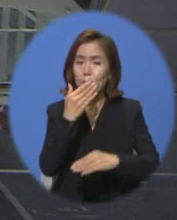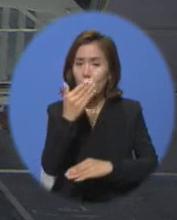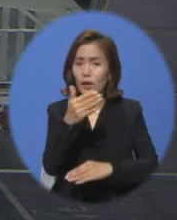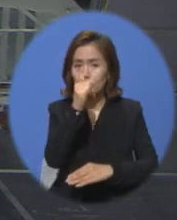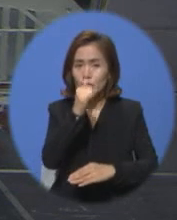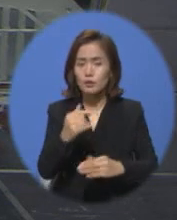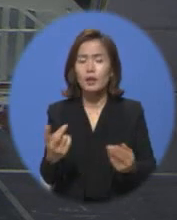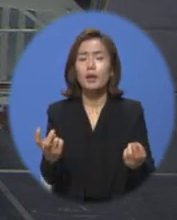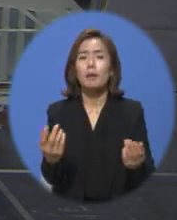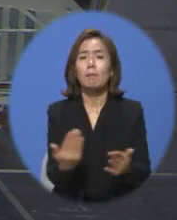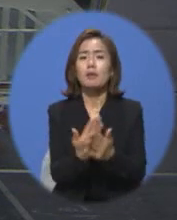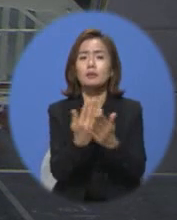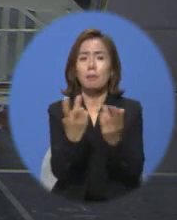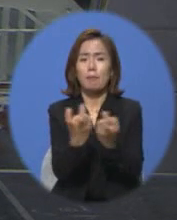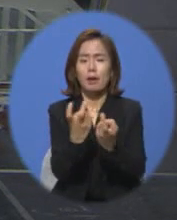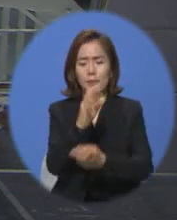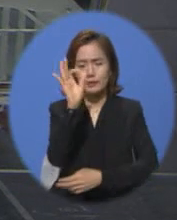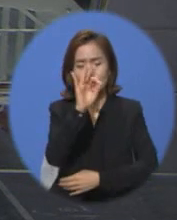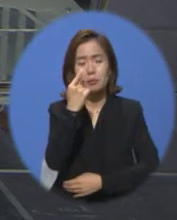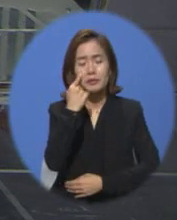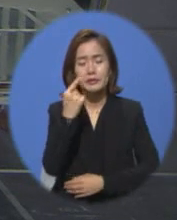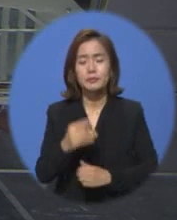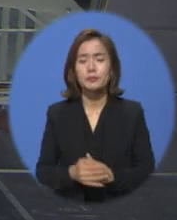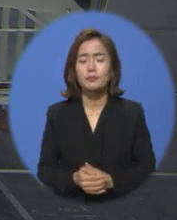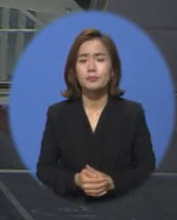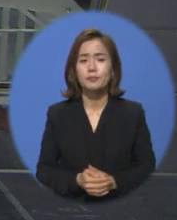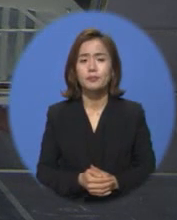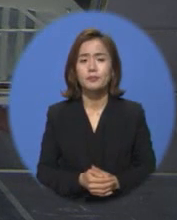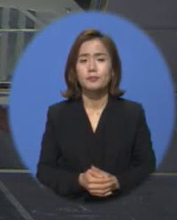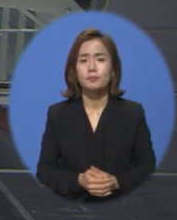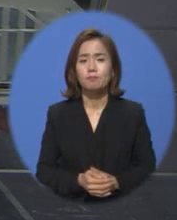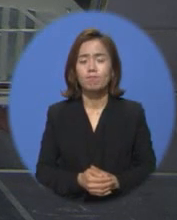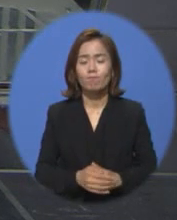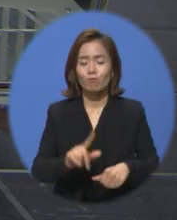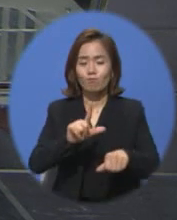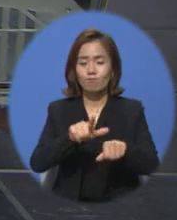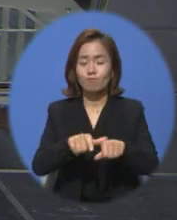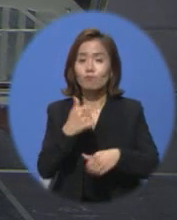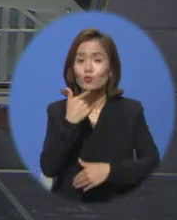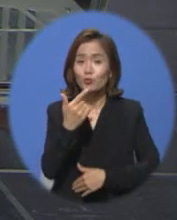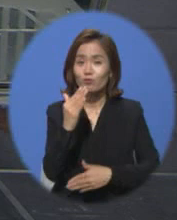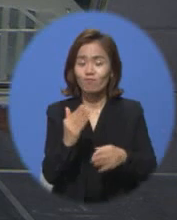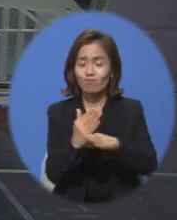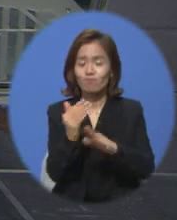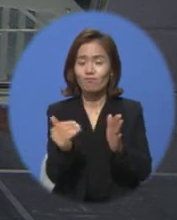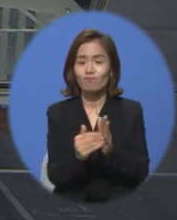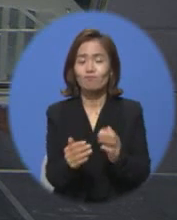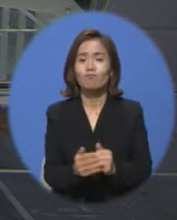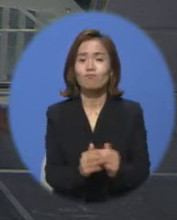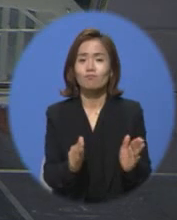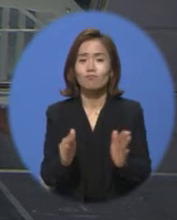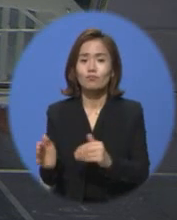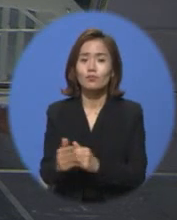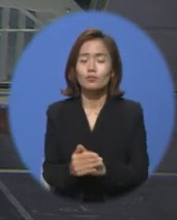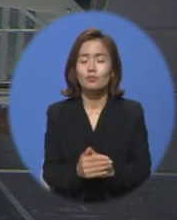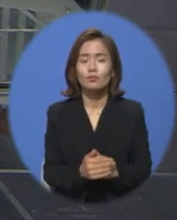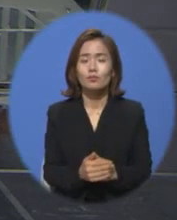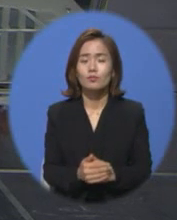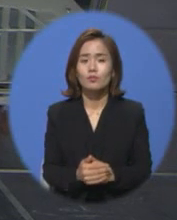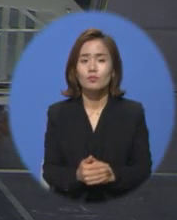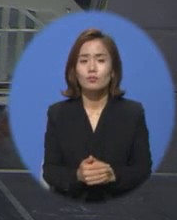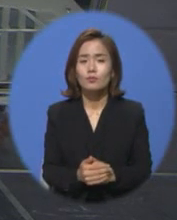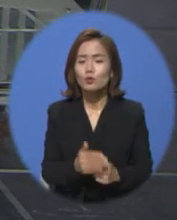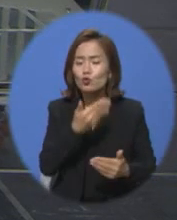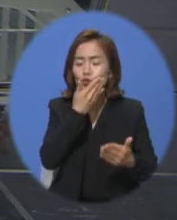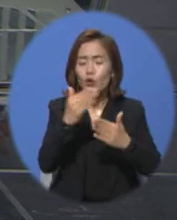이러한문제들을동시에해결할수있는개발계획을수립하겠습니다. 예.오른쪽.할당된6분이 지났습니다.이제 핵심공약에대한논의